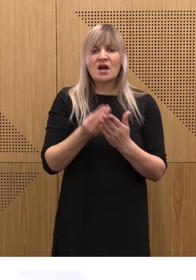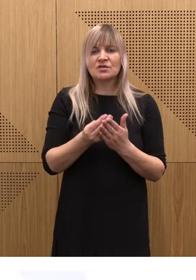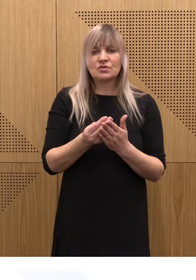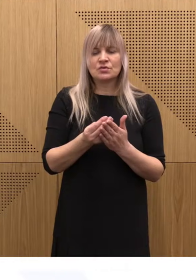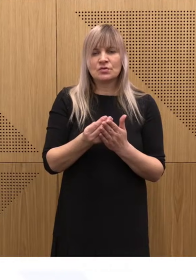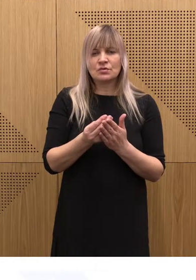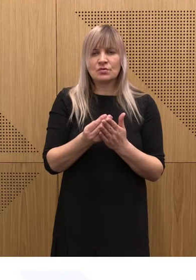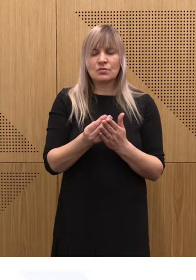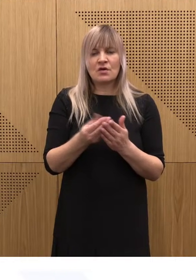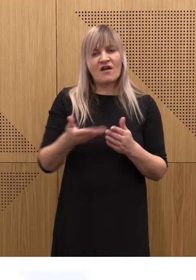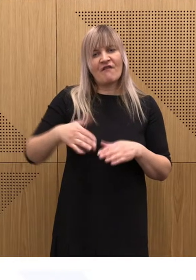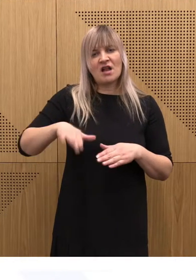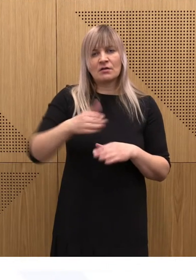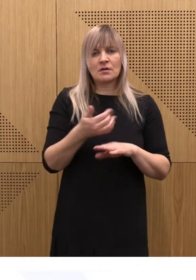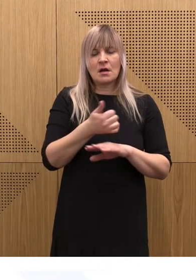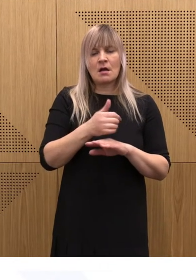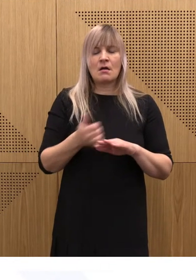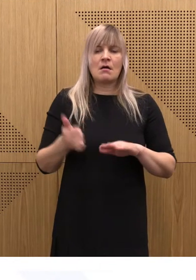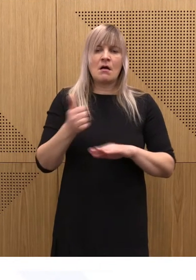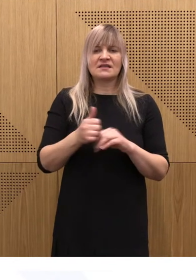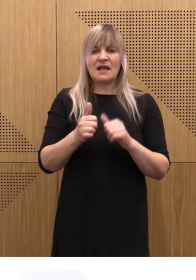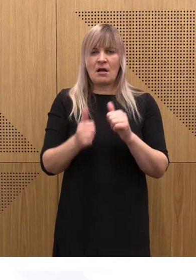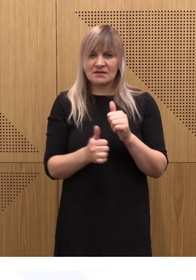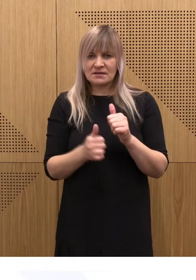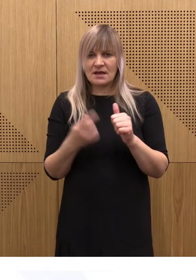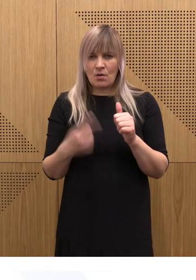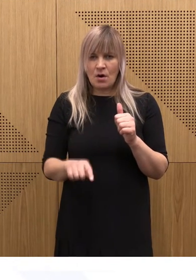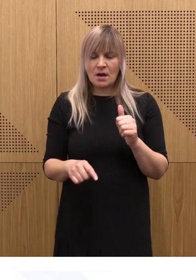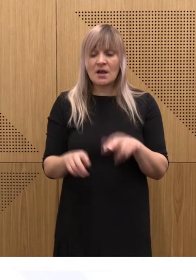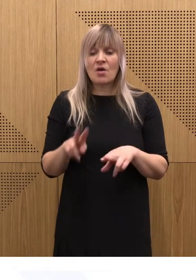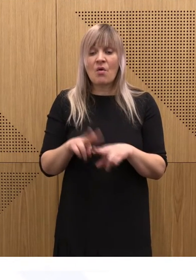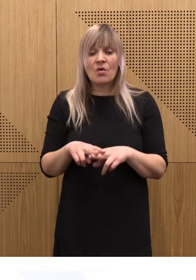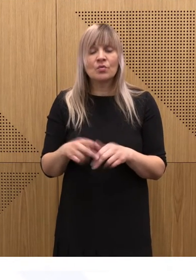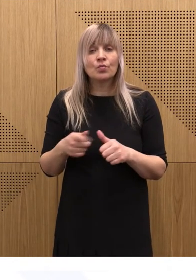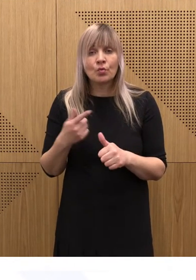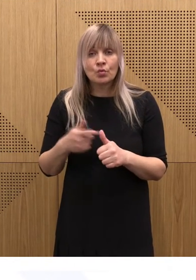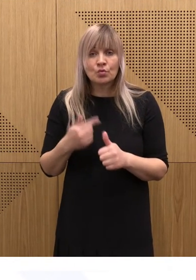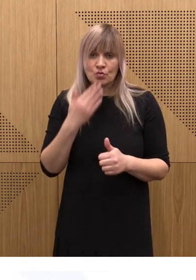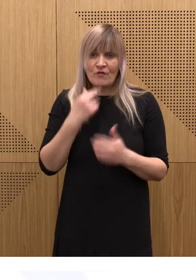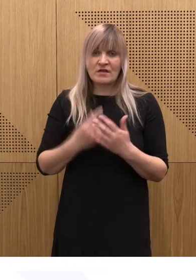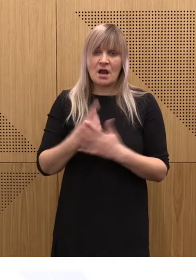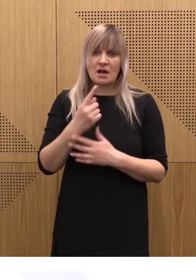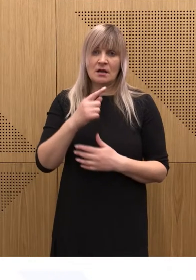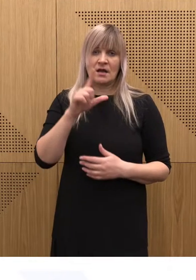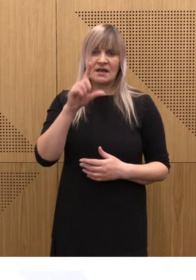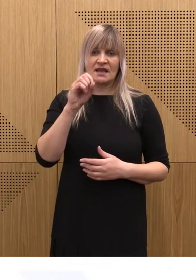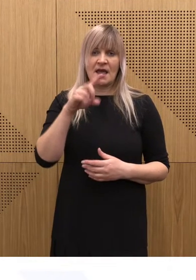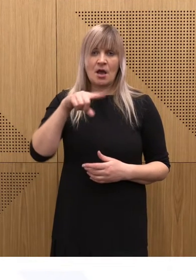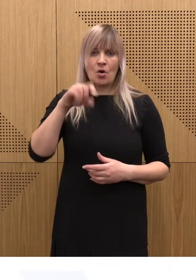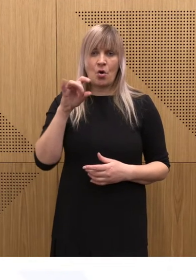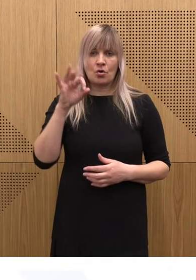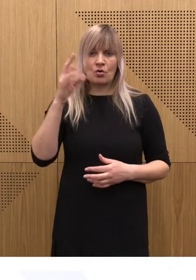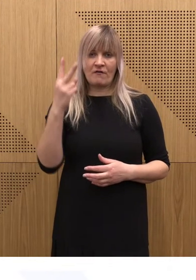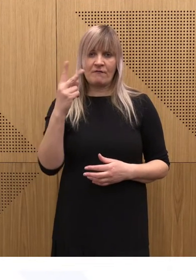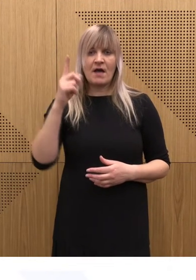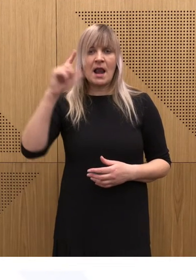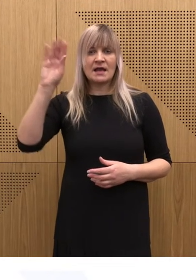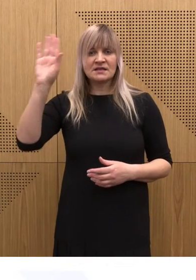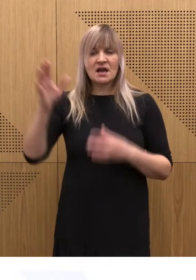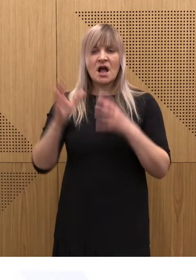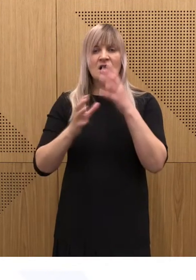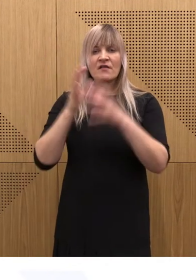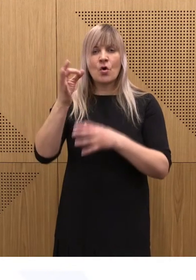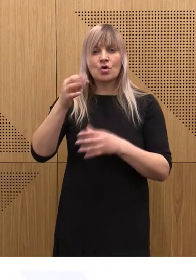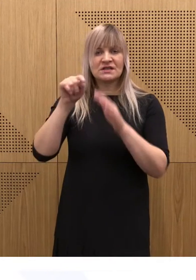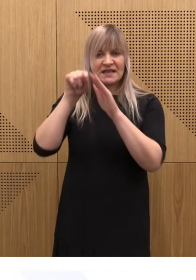valdkonna asekantsler olnud, siis koht on olnud täitmata alates suvest, kui Dmitri Jegorov läks ära